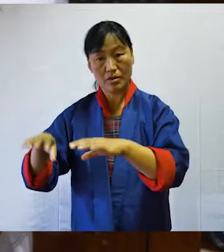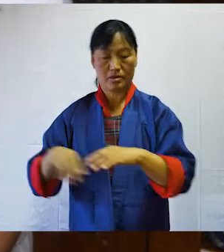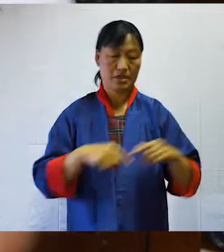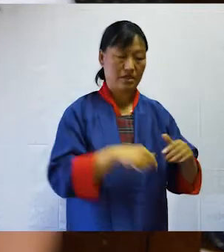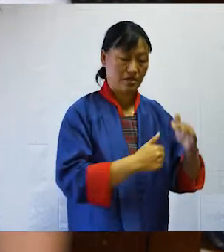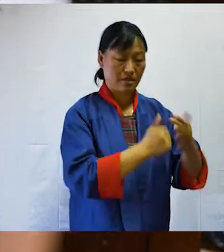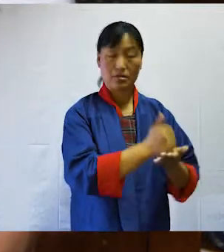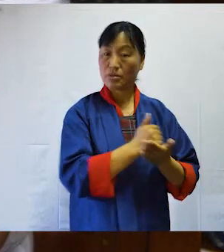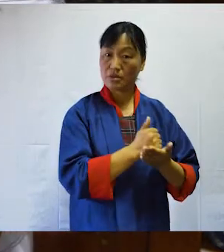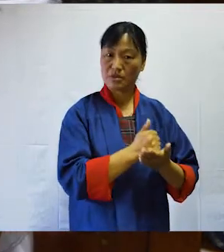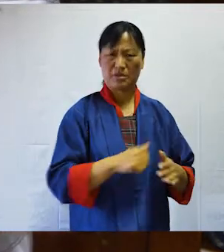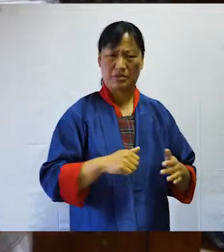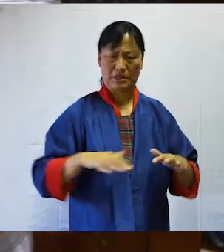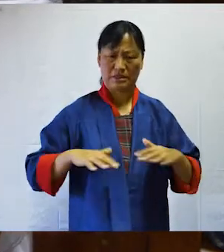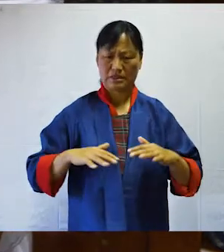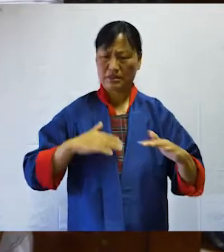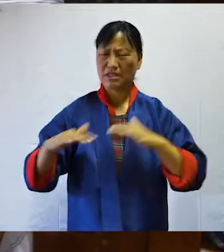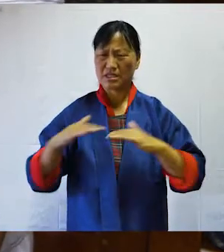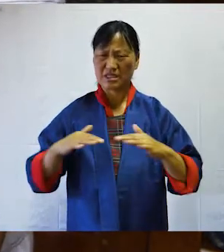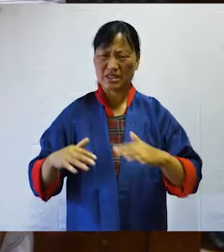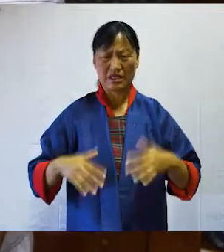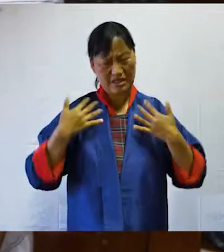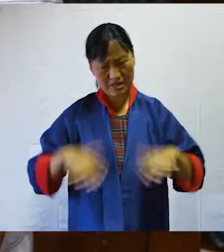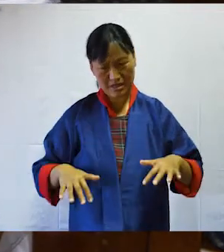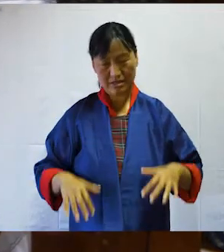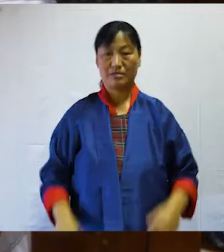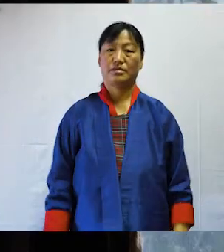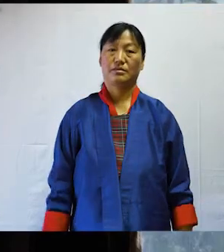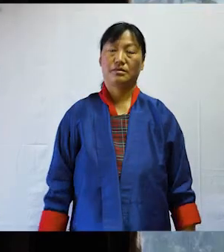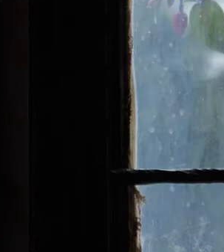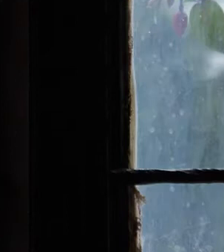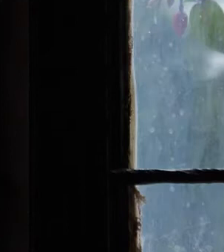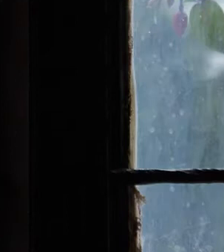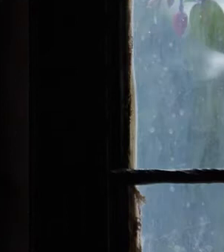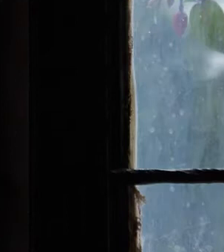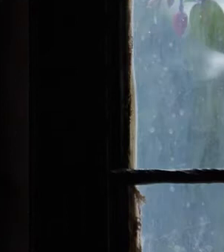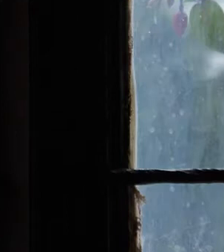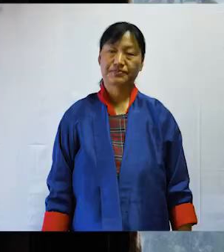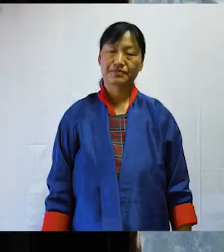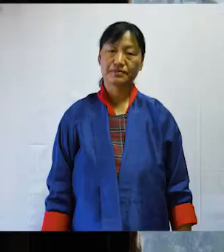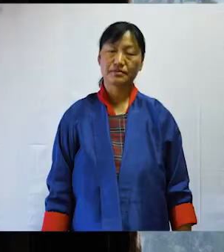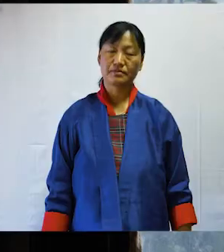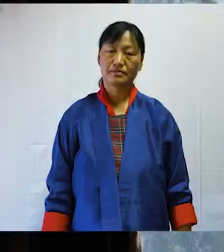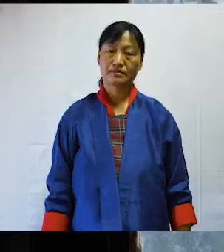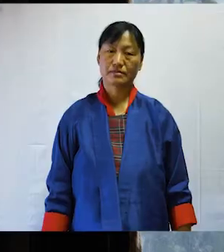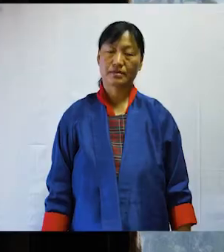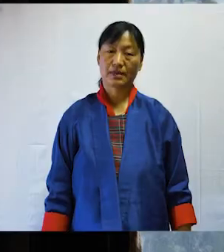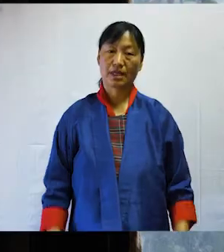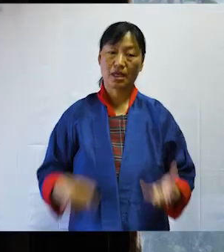जोग मालु जोगो छि बे नालो फुल टाइम छि बेउन चिंगो बेबो द म प तिसे गे दिनम लानि नम सला हदु सबै उले गरेको